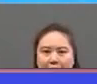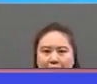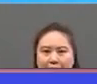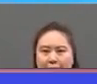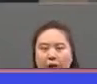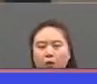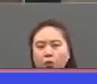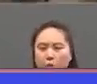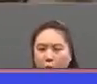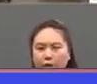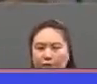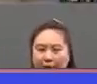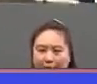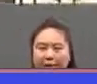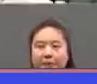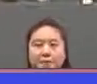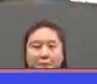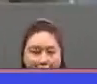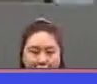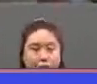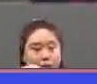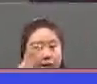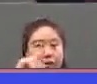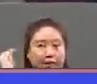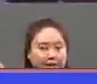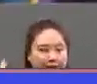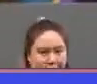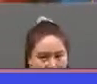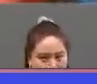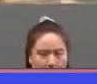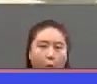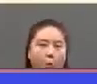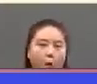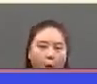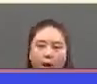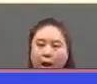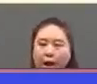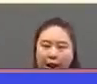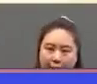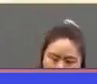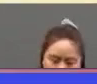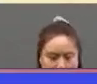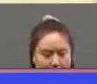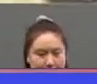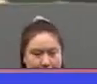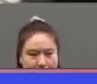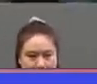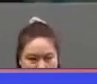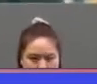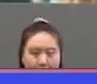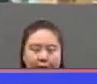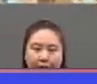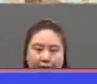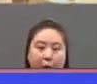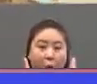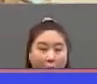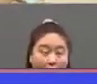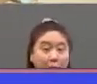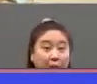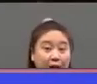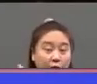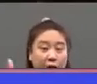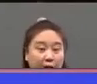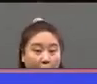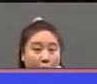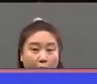ครับ ครับพูดถึงเรื่องของการแบ่งเขตเลือกตั้งของกกต.บ้างครับ400เขตนี้มันต่างกันไหมฮะกับเมื่อครั้งที่แล้วอะครับอาจารย์ฮะ